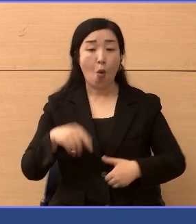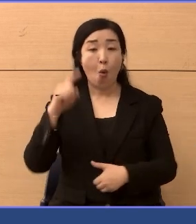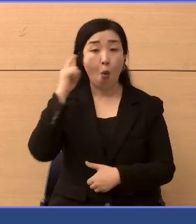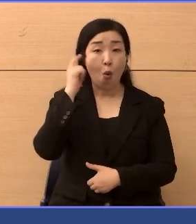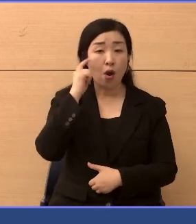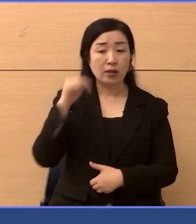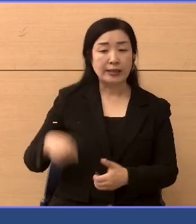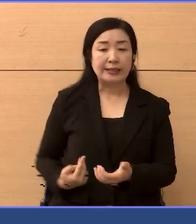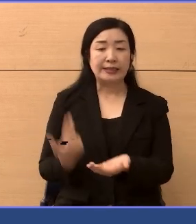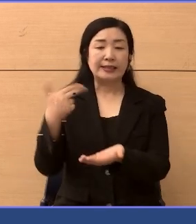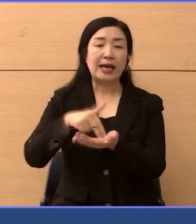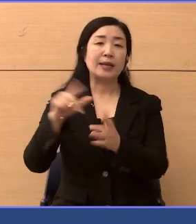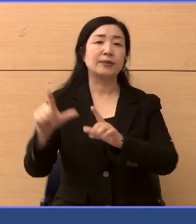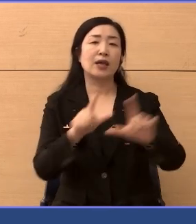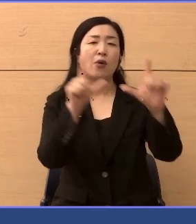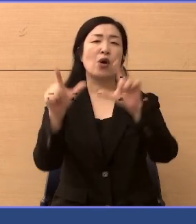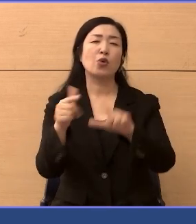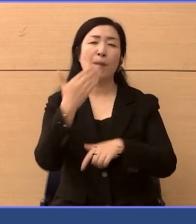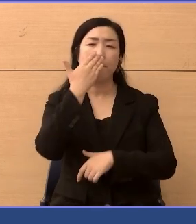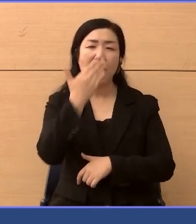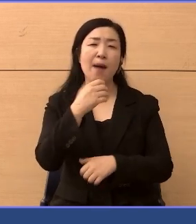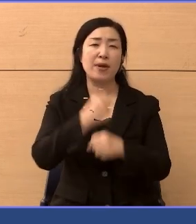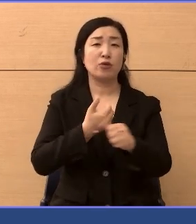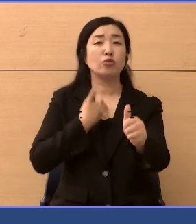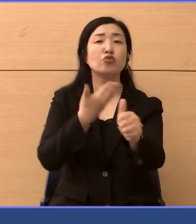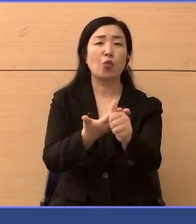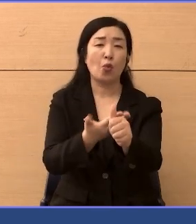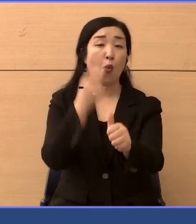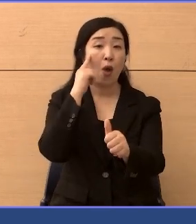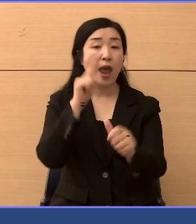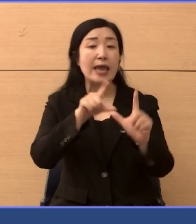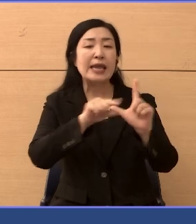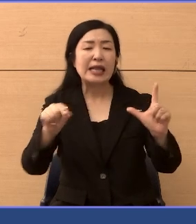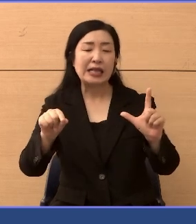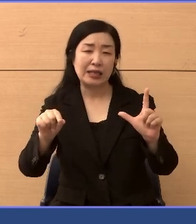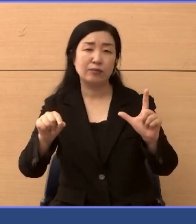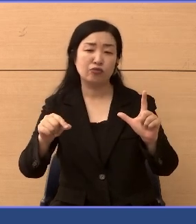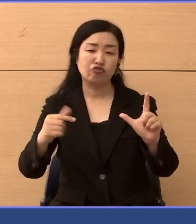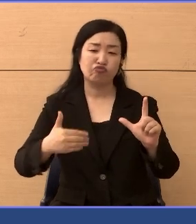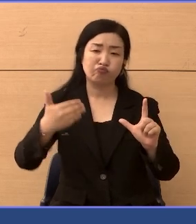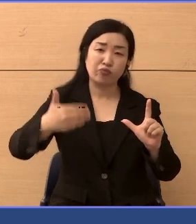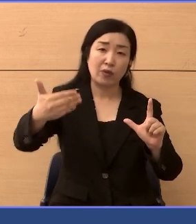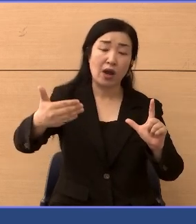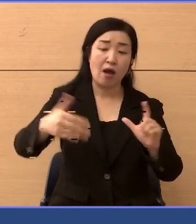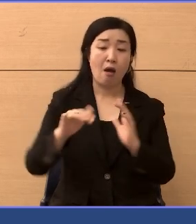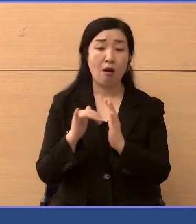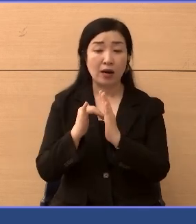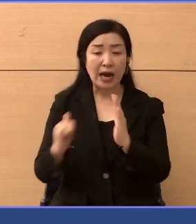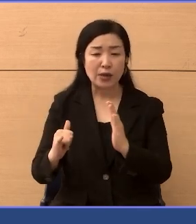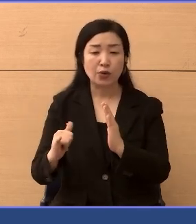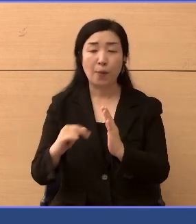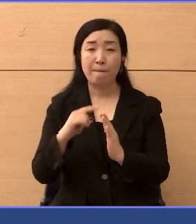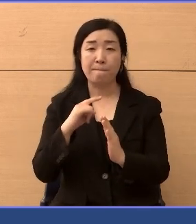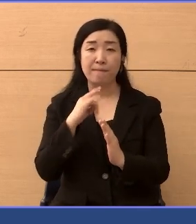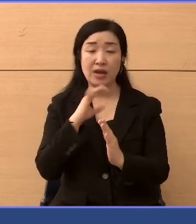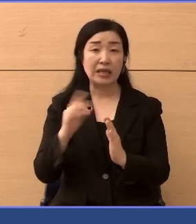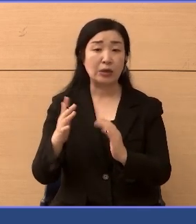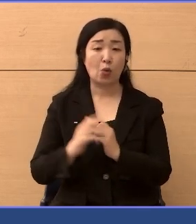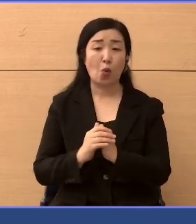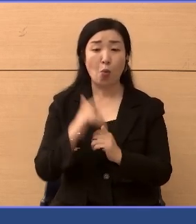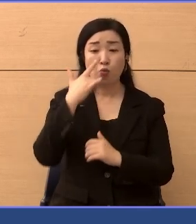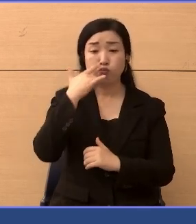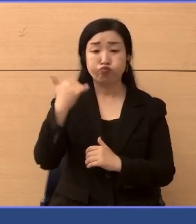혼자서도 possible. 자립적으로 살 수 있도록 해야 될 Because at 것입니다. some stage 왜냐하면 they will 일부 leave the family 단계에서 home or their 가족을 parents 떠나서 will of